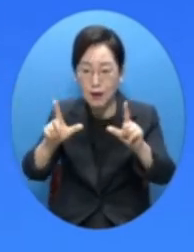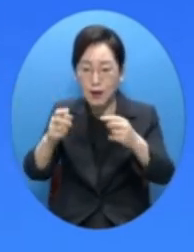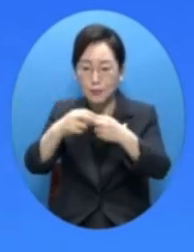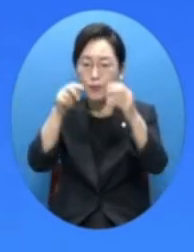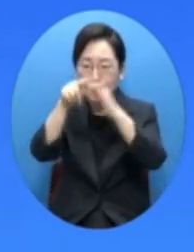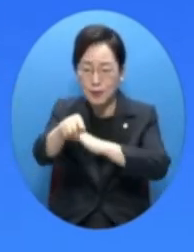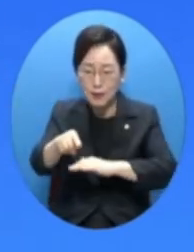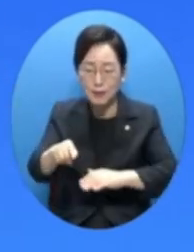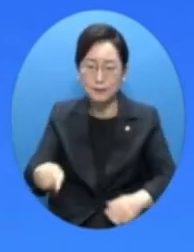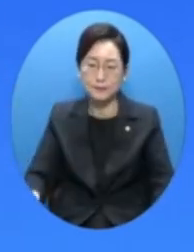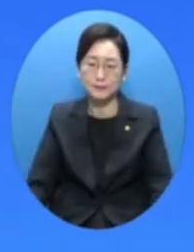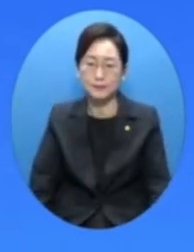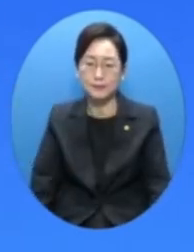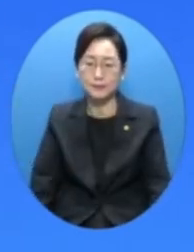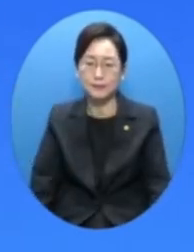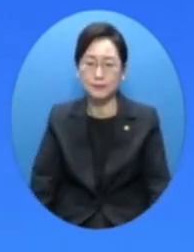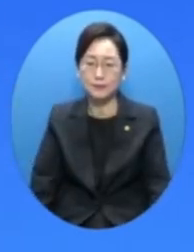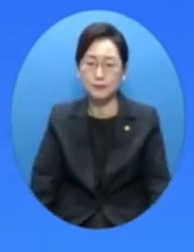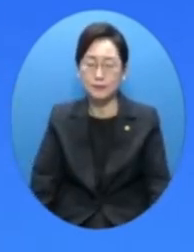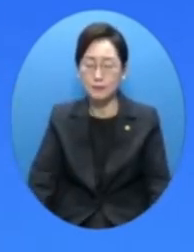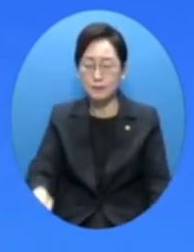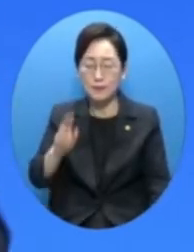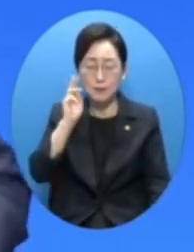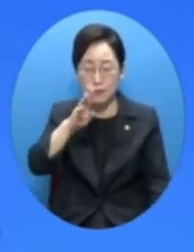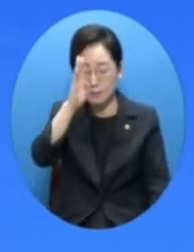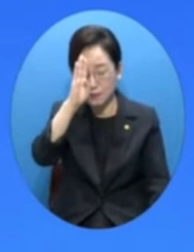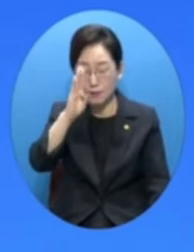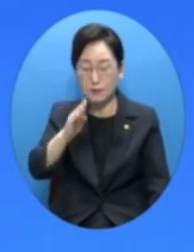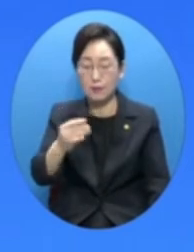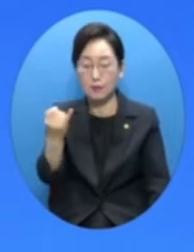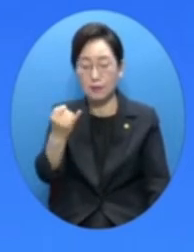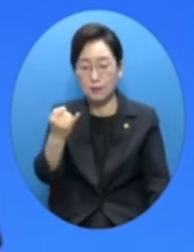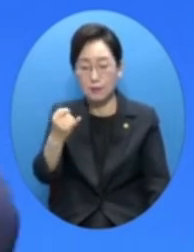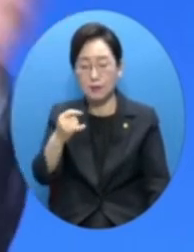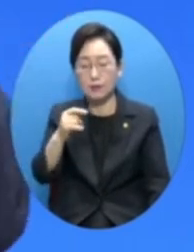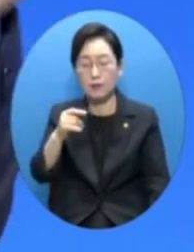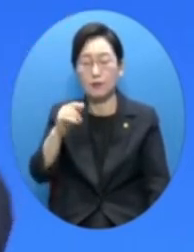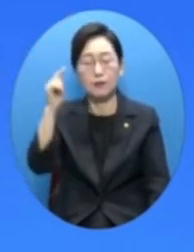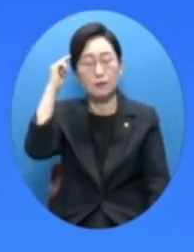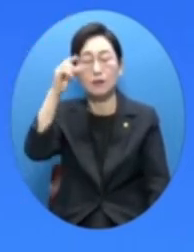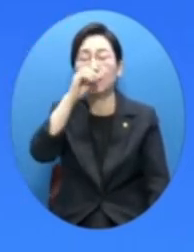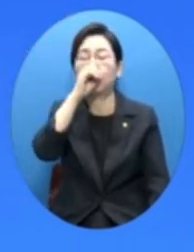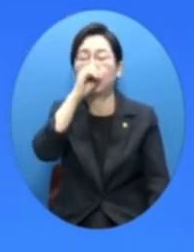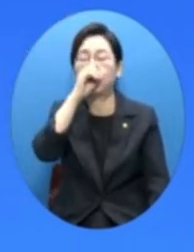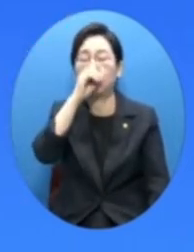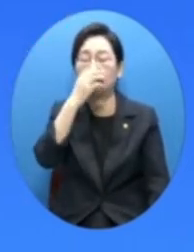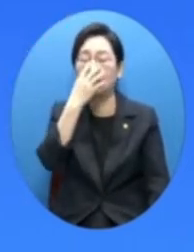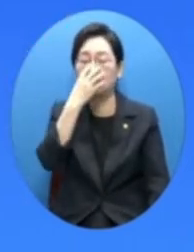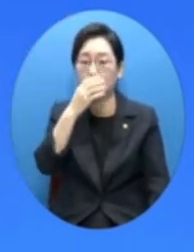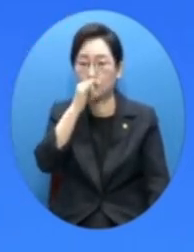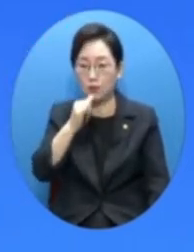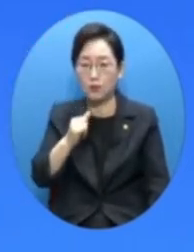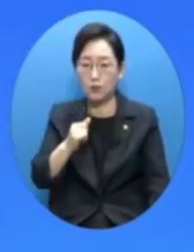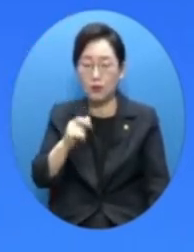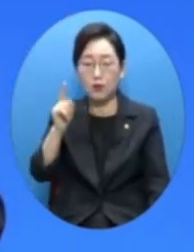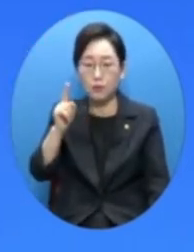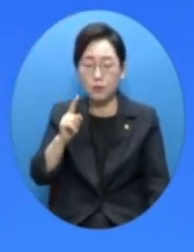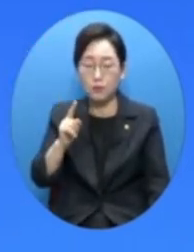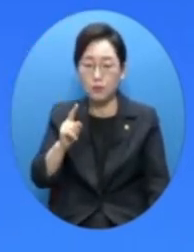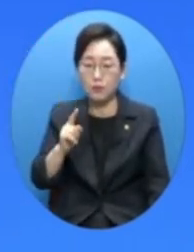사약한 것입니다. 그 중환자실에 들어가 보니까 아이가 뭐 축 쳐져가지고 뭐 아무런 반응도 없죠. 뭐 이미 뇌사